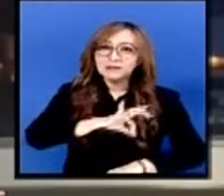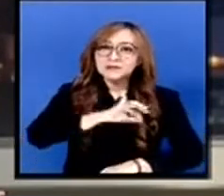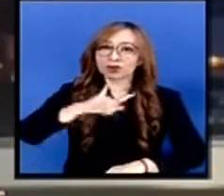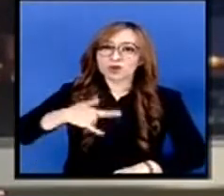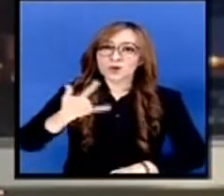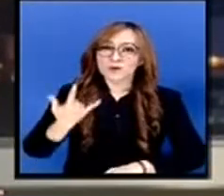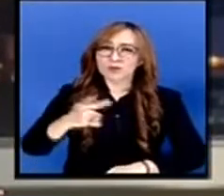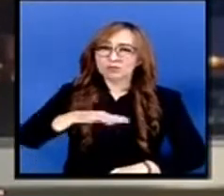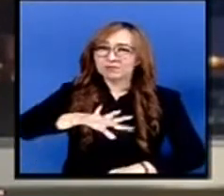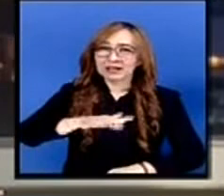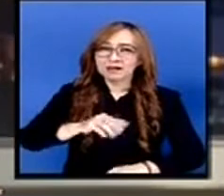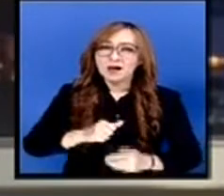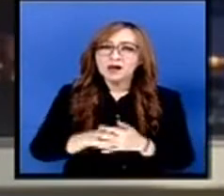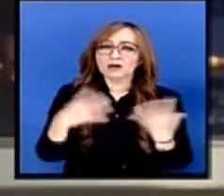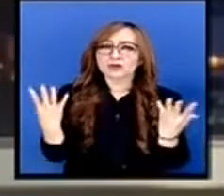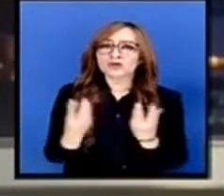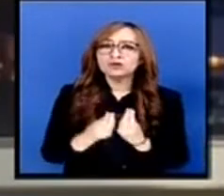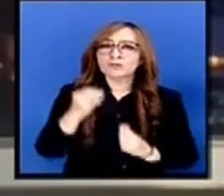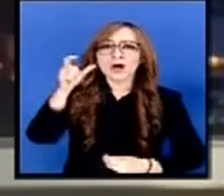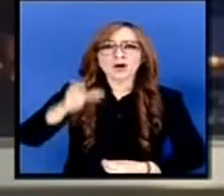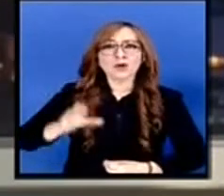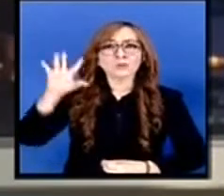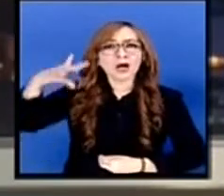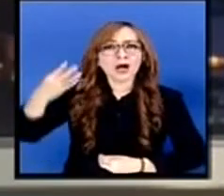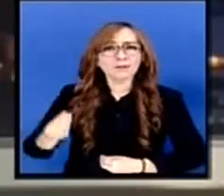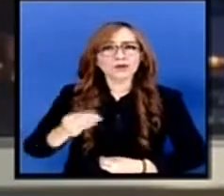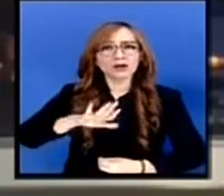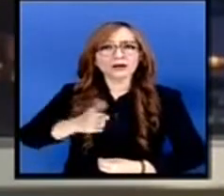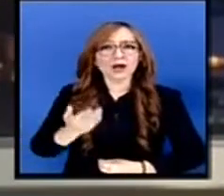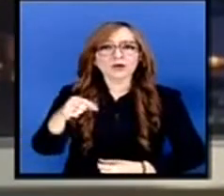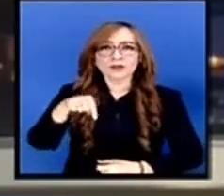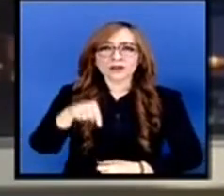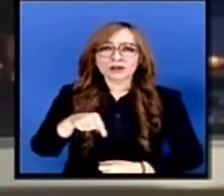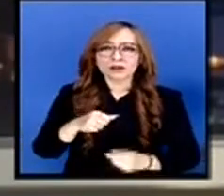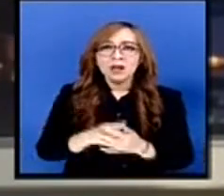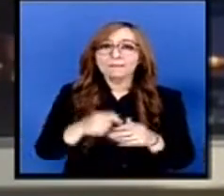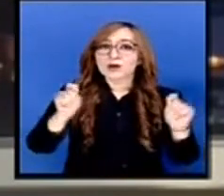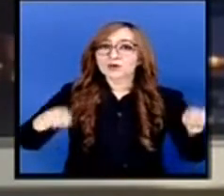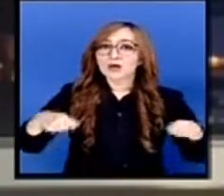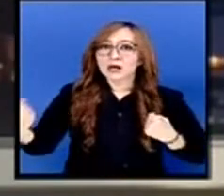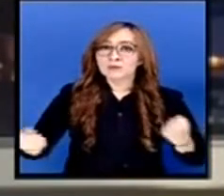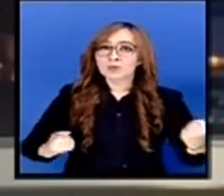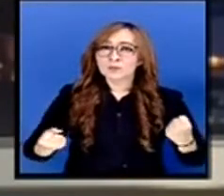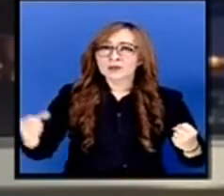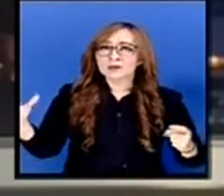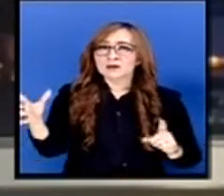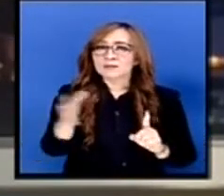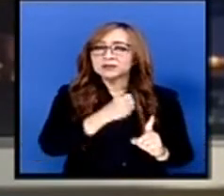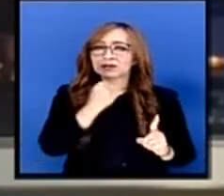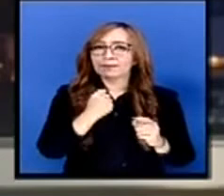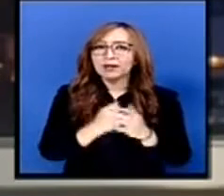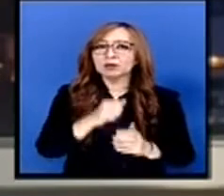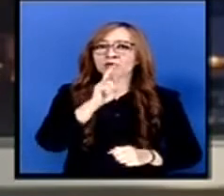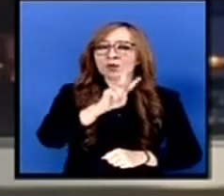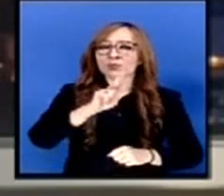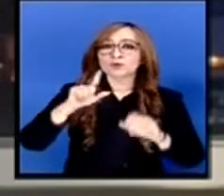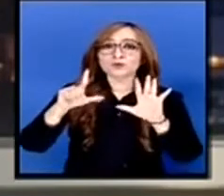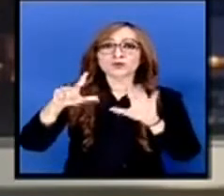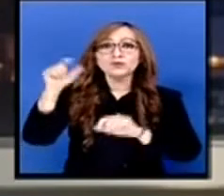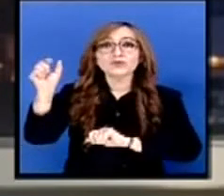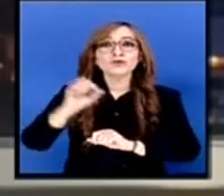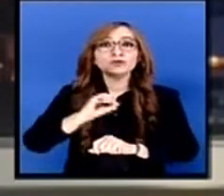Widodo memperkirakan jumlah pemudik pada tahun 2022 ini yang akan menggunakan mobil mencapai 23 juta dan 17